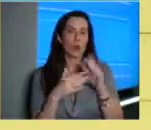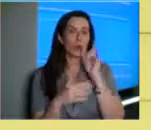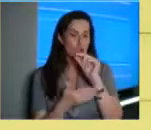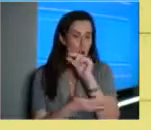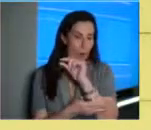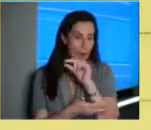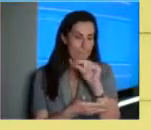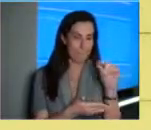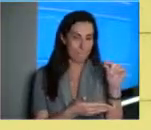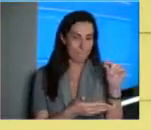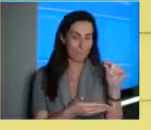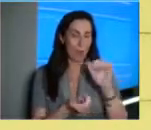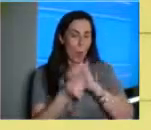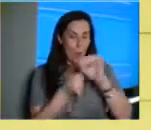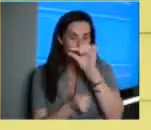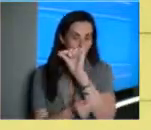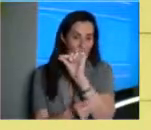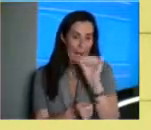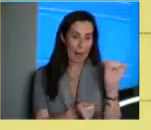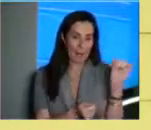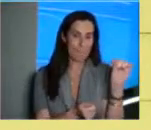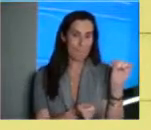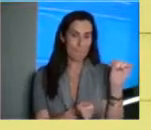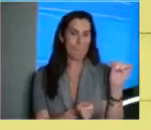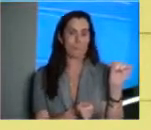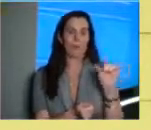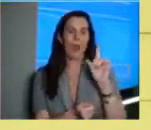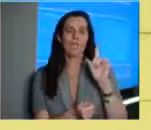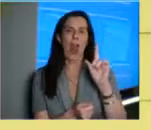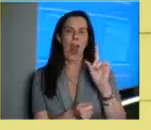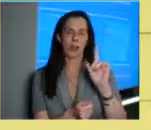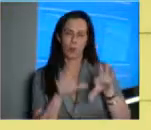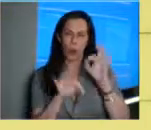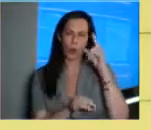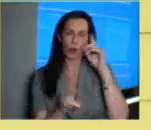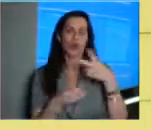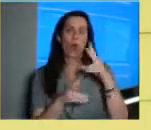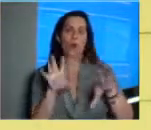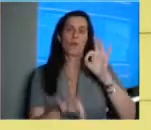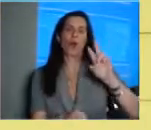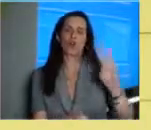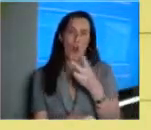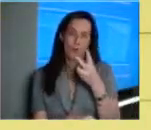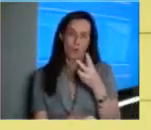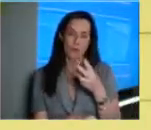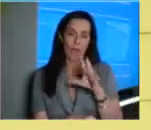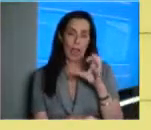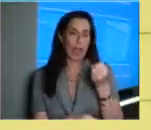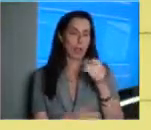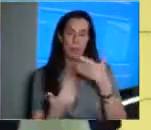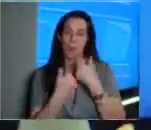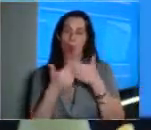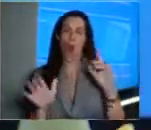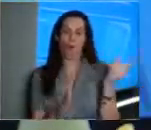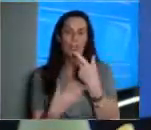של הבן אדם שרשום, מוחקים אותו מרשימת המצביעים, ואז הוא נכנס להצביע, ויודעים שהוא לא יכול להביא, לבוא עוד פעם. ואם זה היה פתוח בכל הארץ,